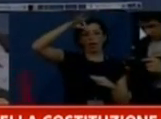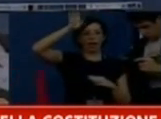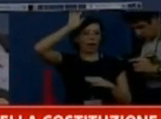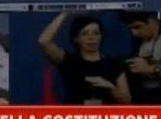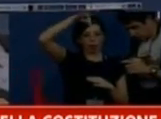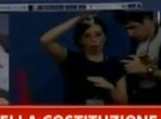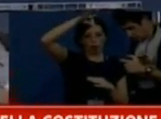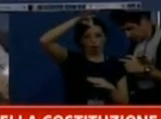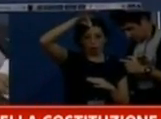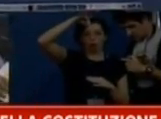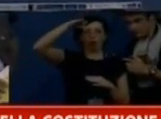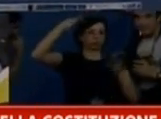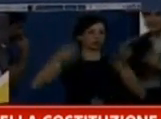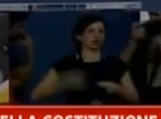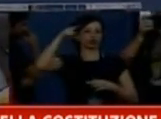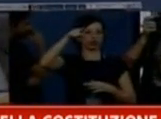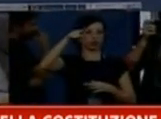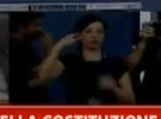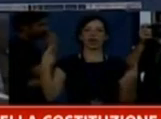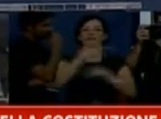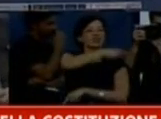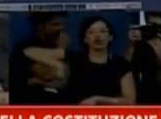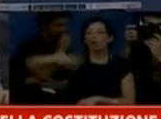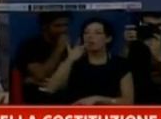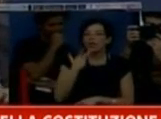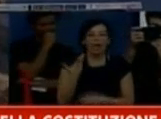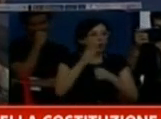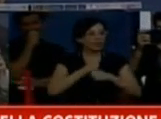partecipata, larga, che ascolti le istanze